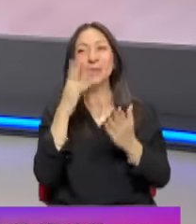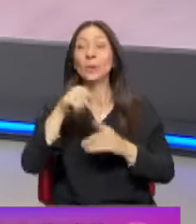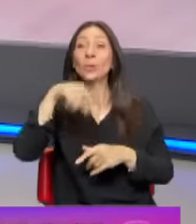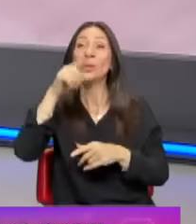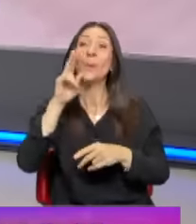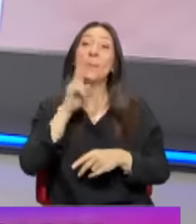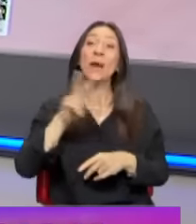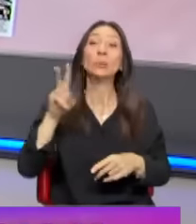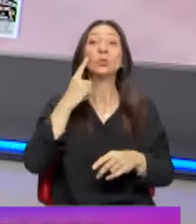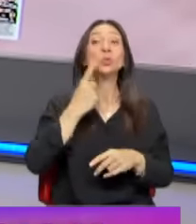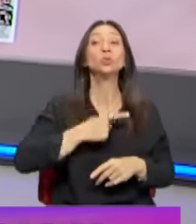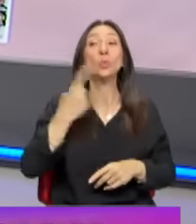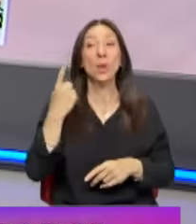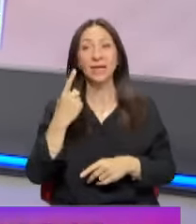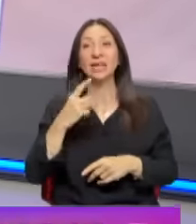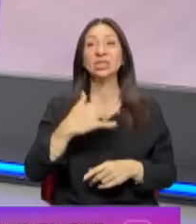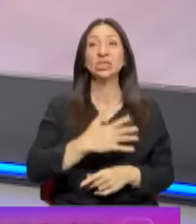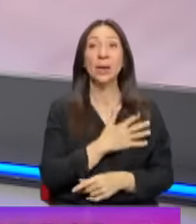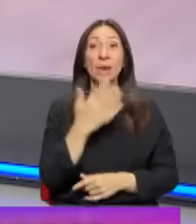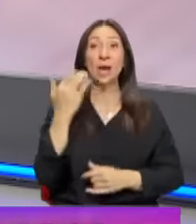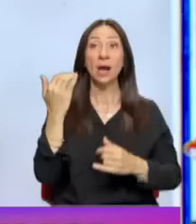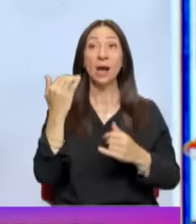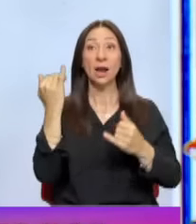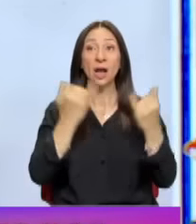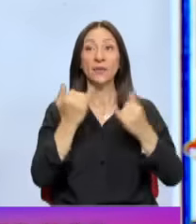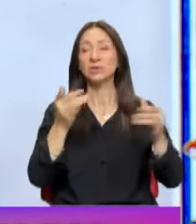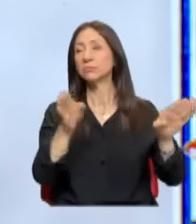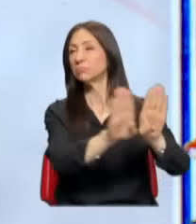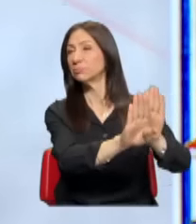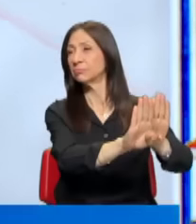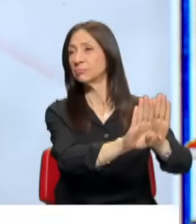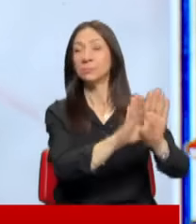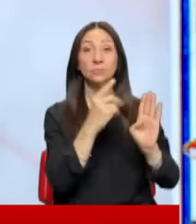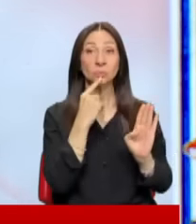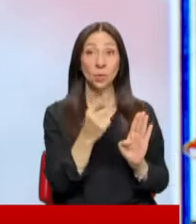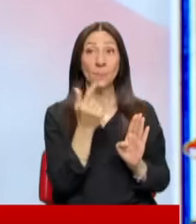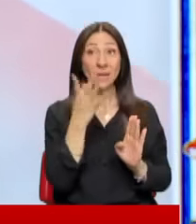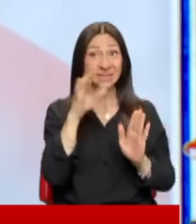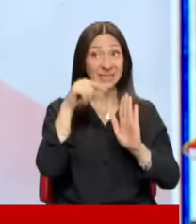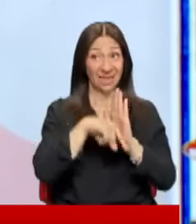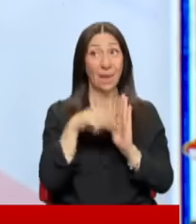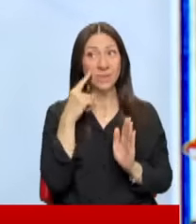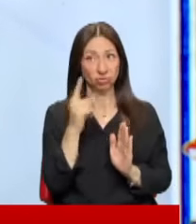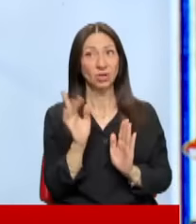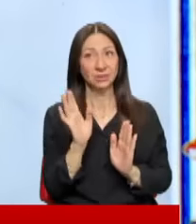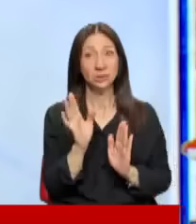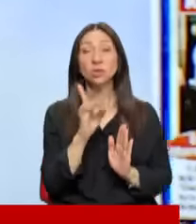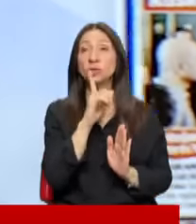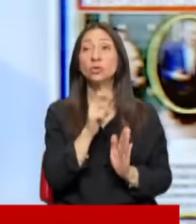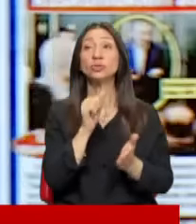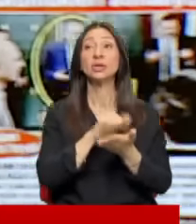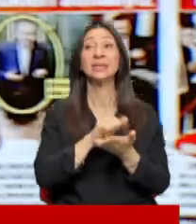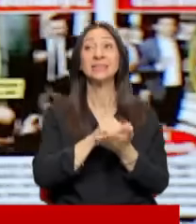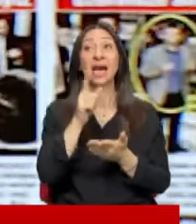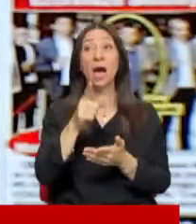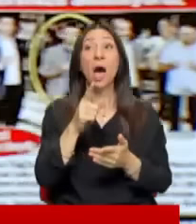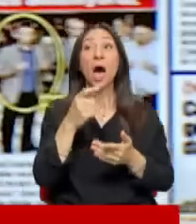tarayalım. Cumhuriyet, CHP kavgaya kapıyı kapattı diyor. Birazdan detayına bakacağız. Sözcü